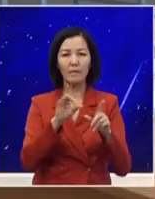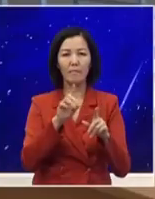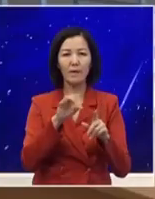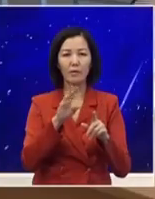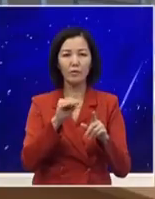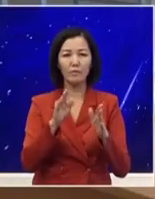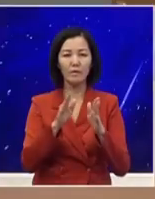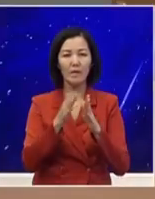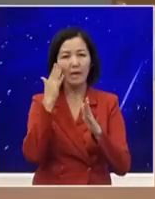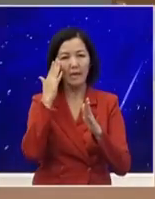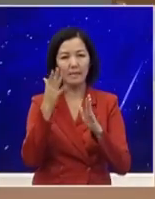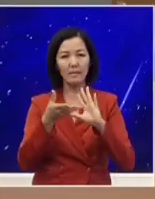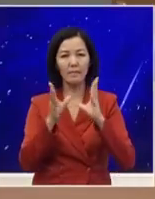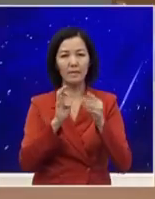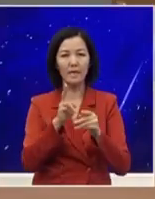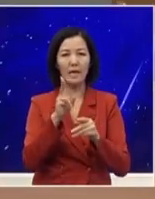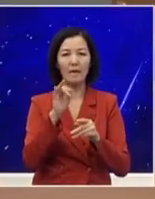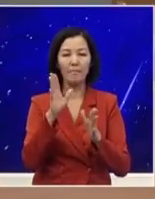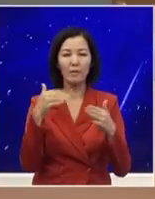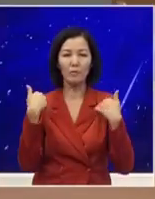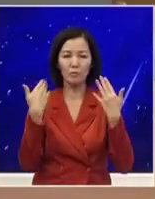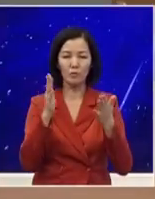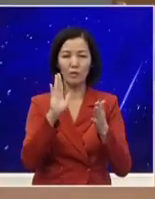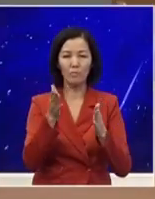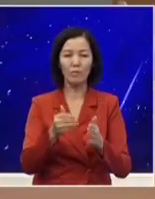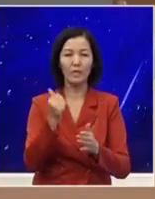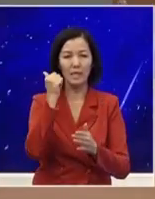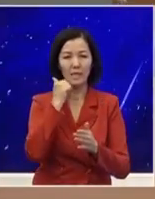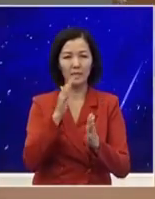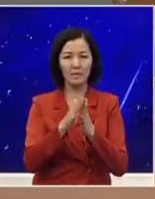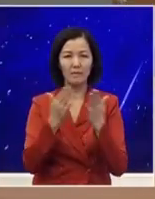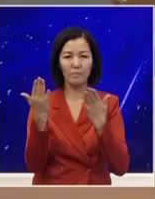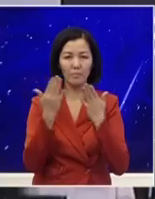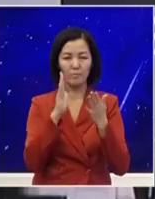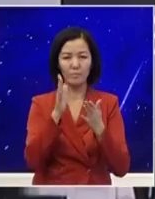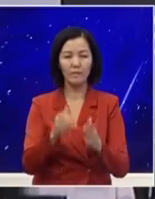Ахмет Байтұрсыновтың әдістемесі негізіндегі әліппені ұсынбақшы.